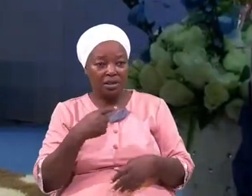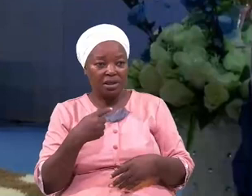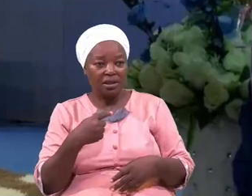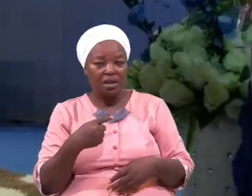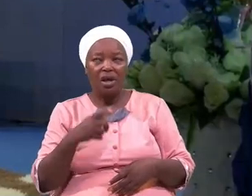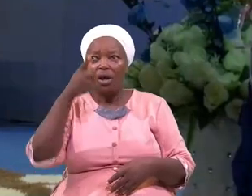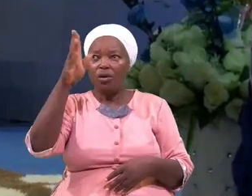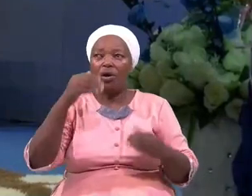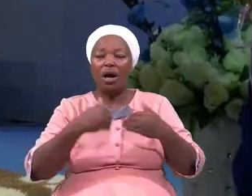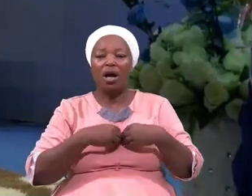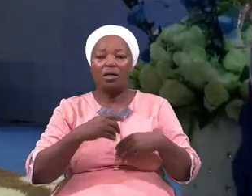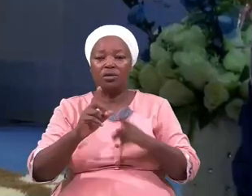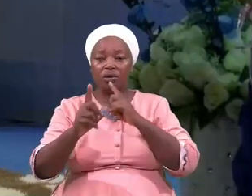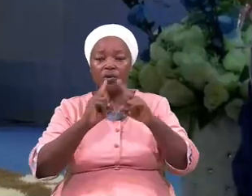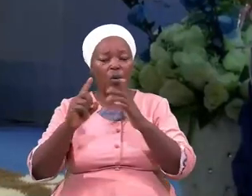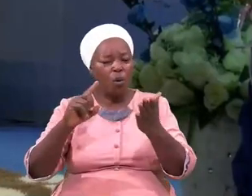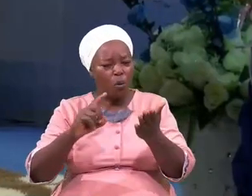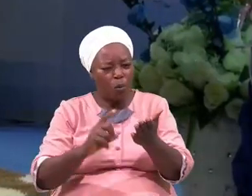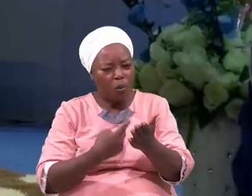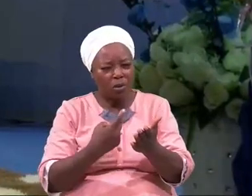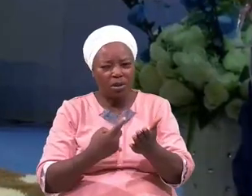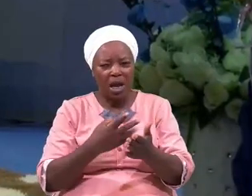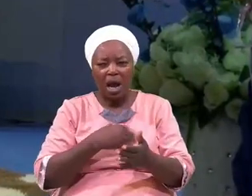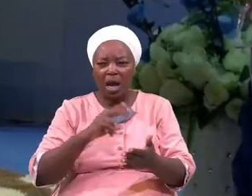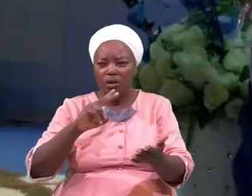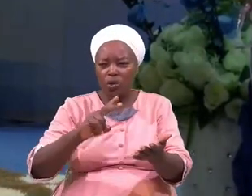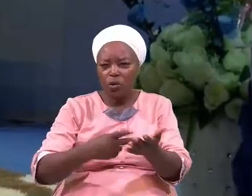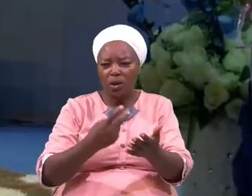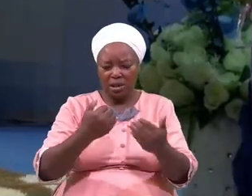12. Dieu a parlé une fois.